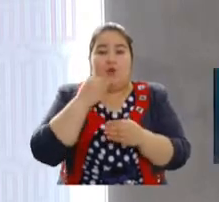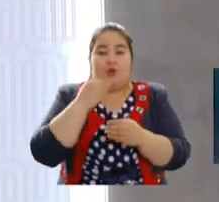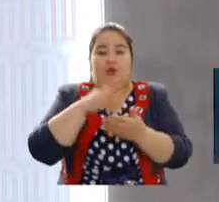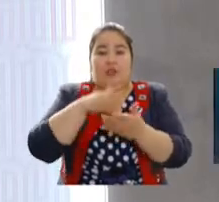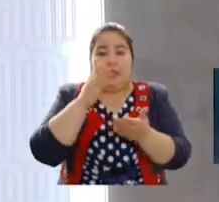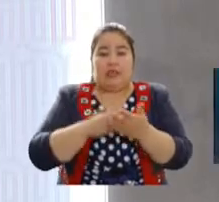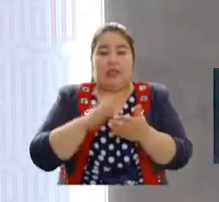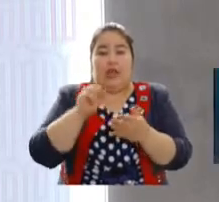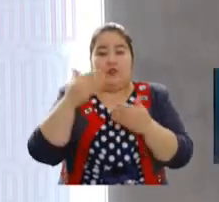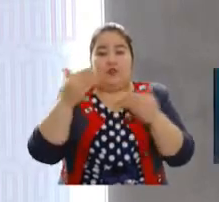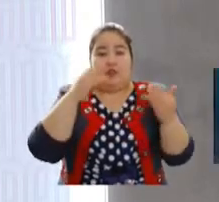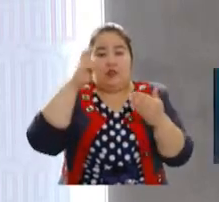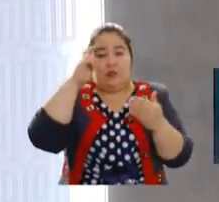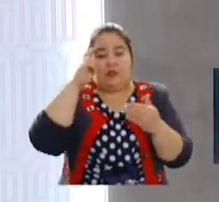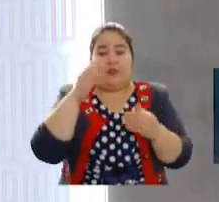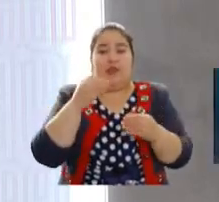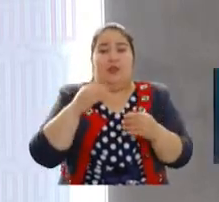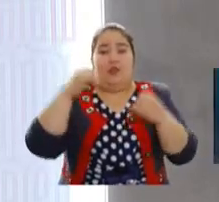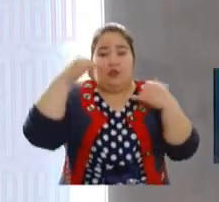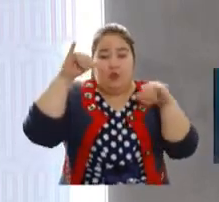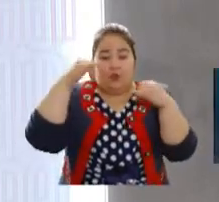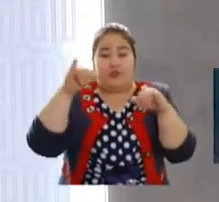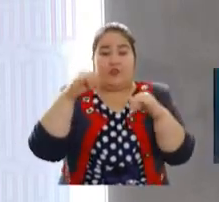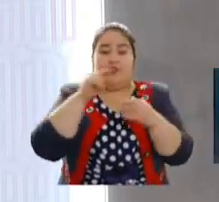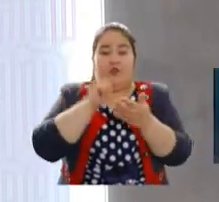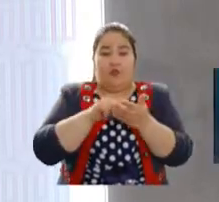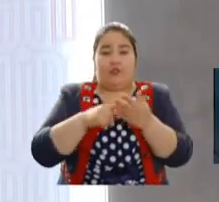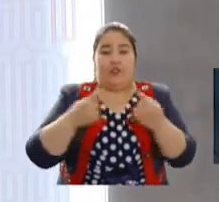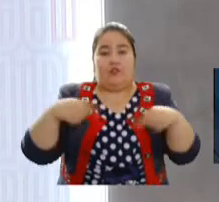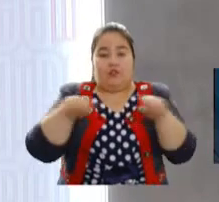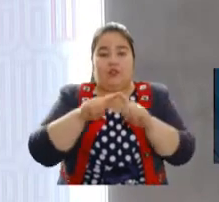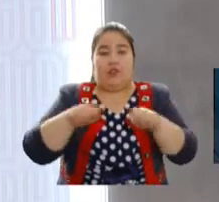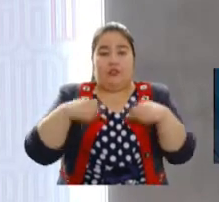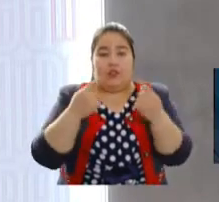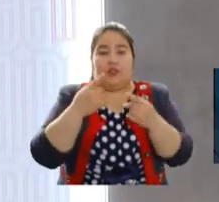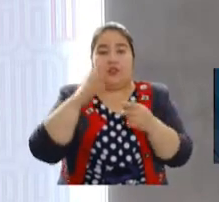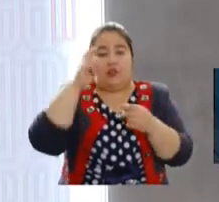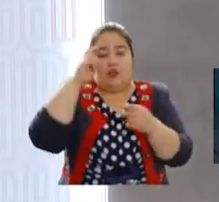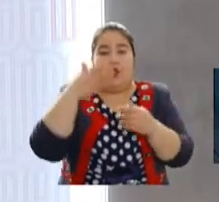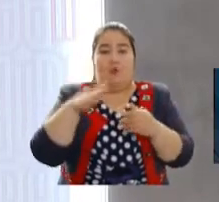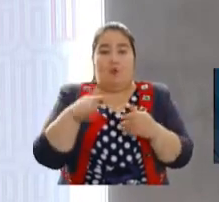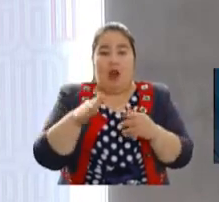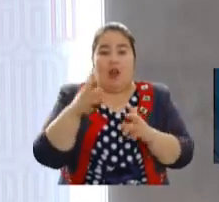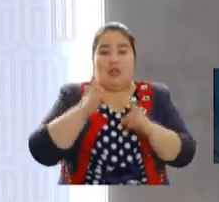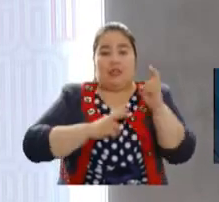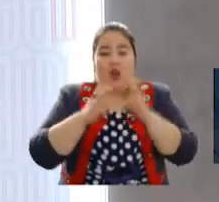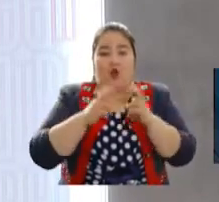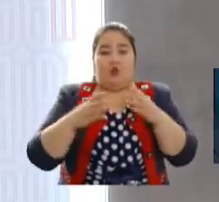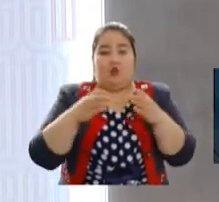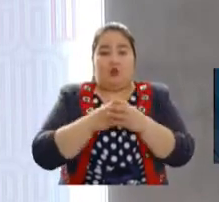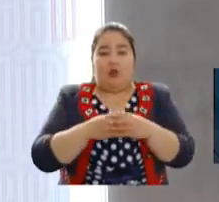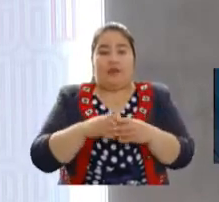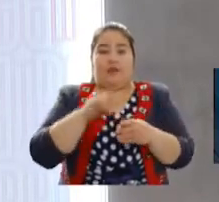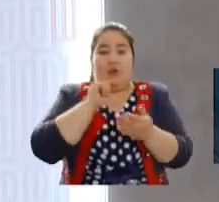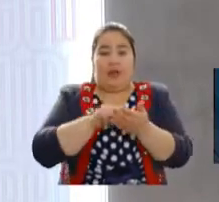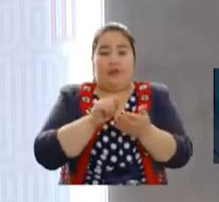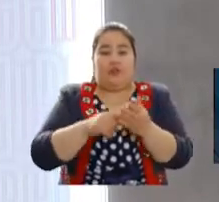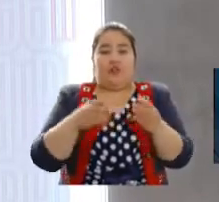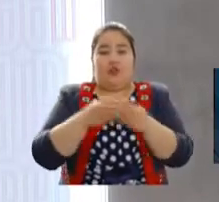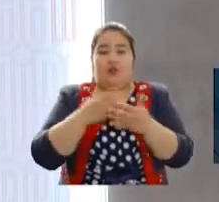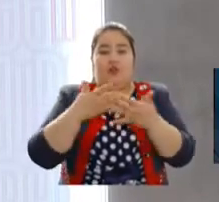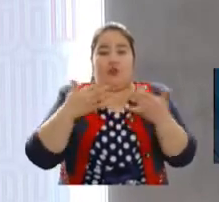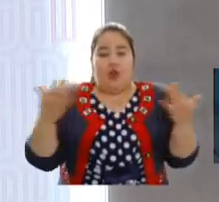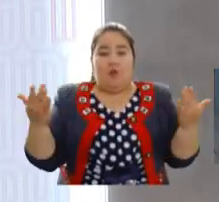aksiyadorlik kompaniyasi, veterinariya va chorvachilikni rivojlantirish davlat qo'mitasi, baliq sanoat uyushmasi, parranda sanoat uyushmasi va